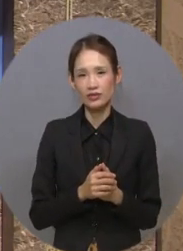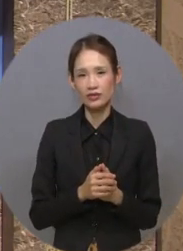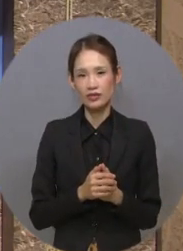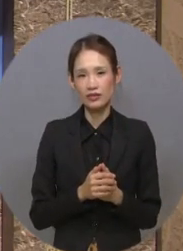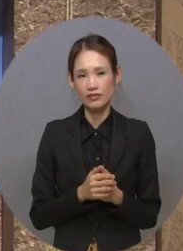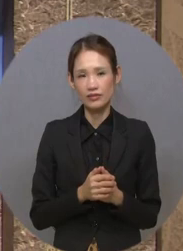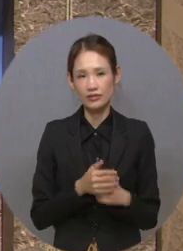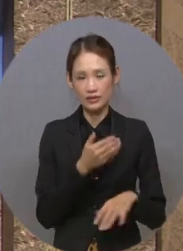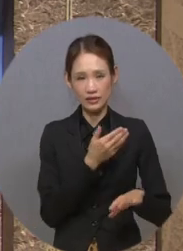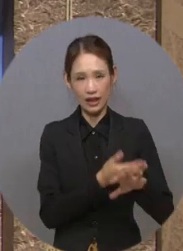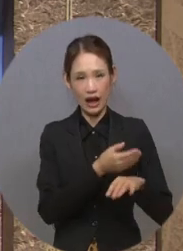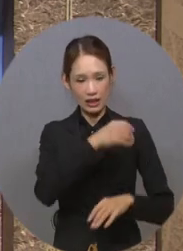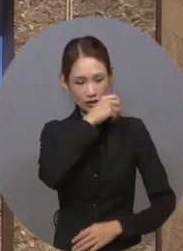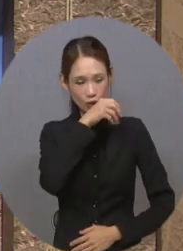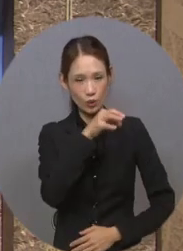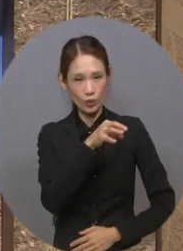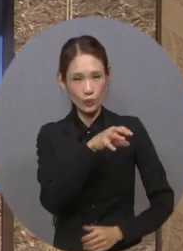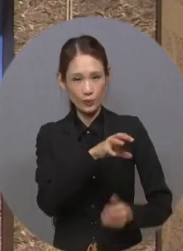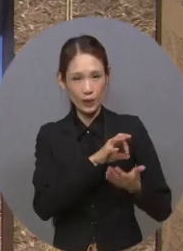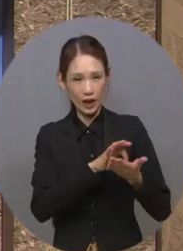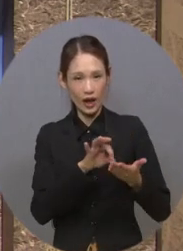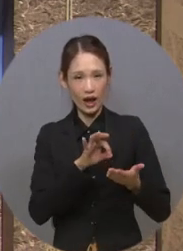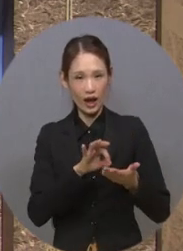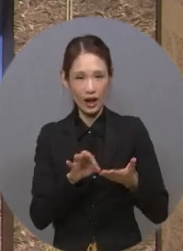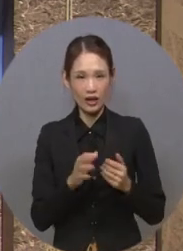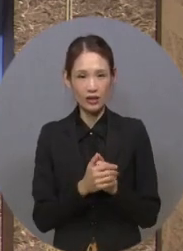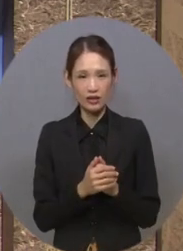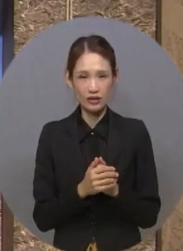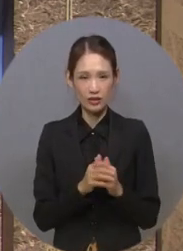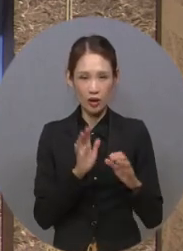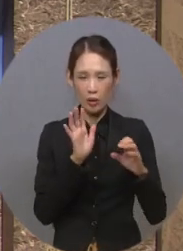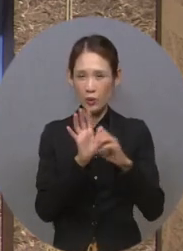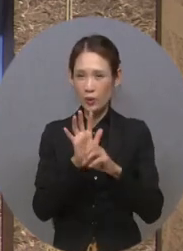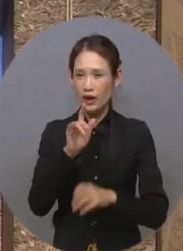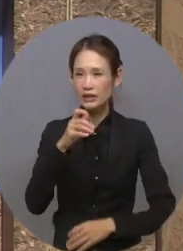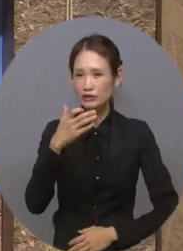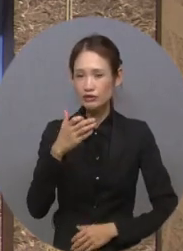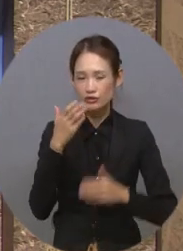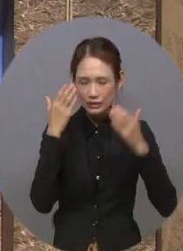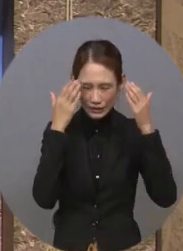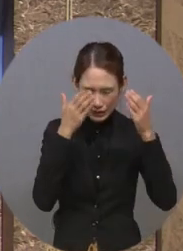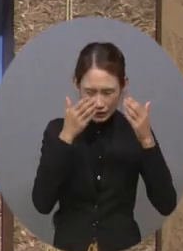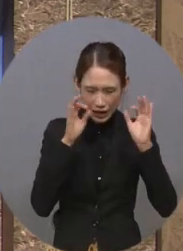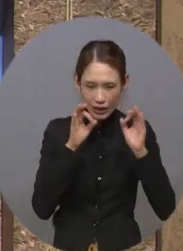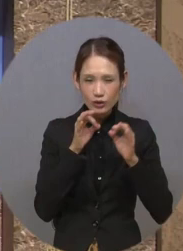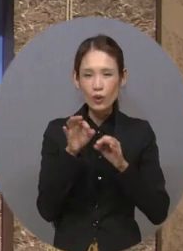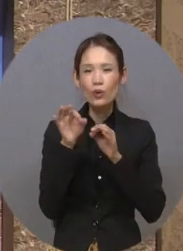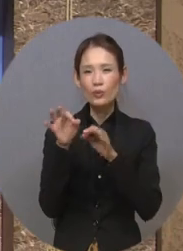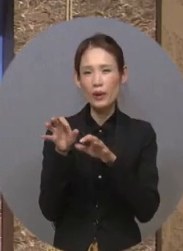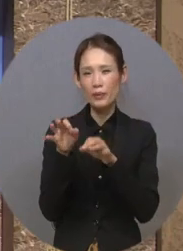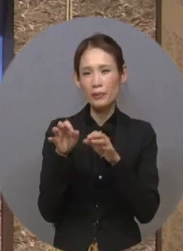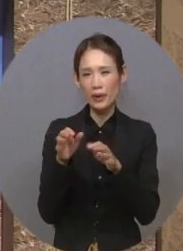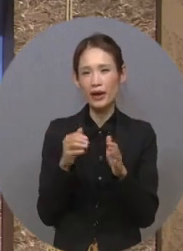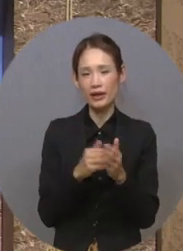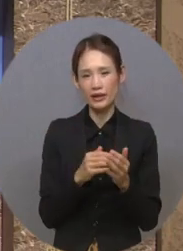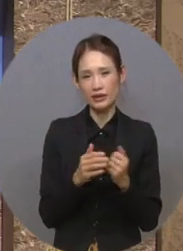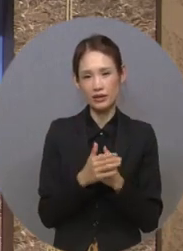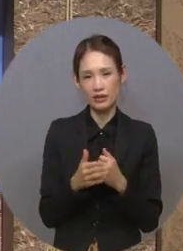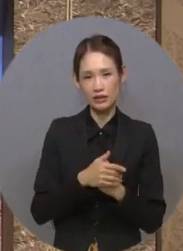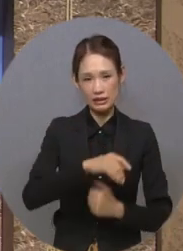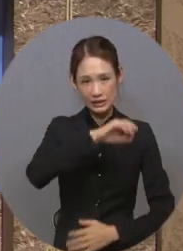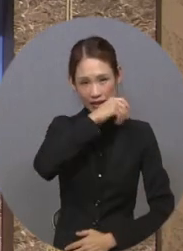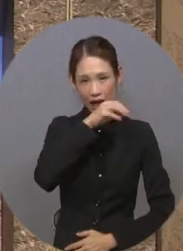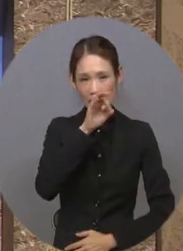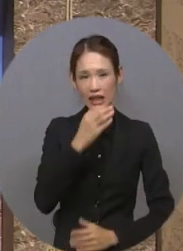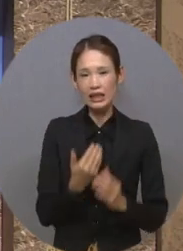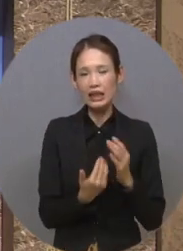있던 예산들 전용해서 또 코로나 쪽으로 집중적으로 투입을 해서 네. 불편하지 않도록 예산 때문에 불편한